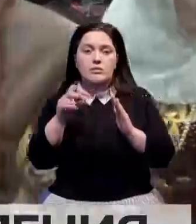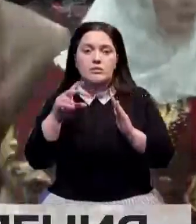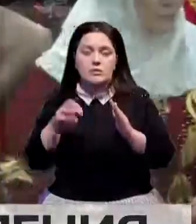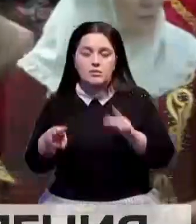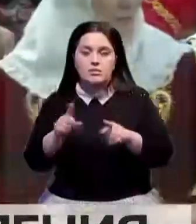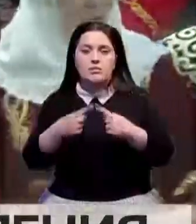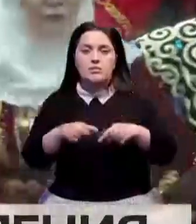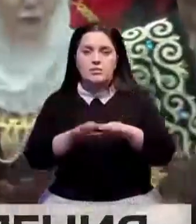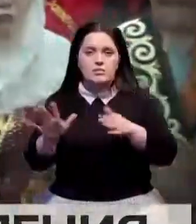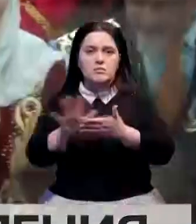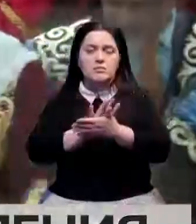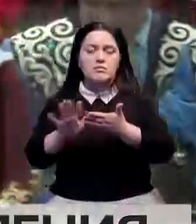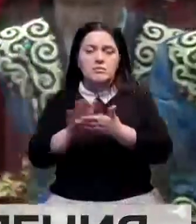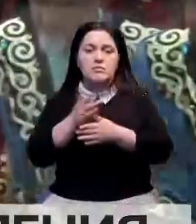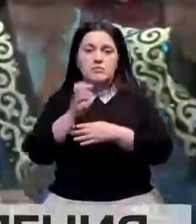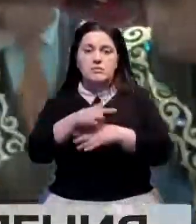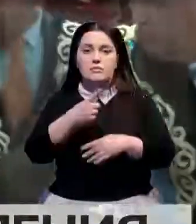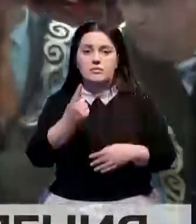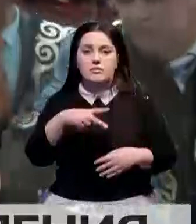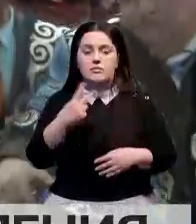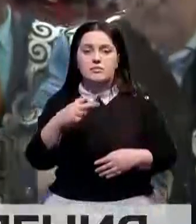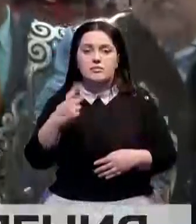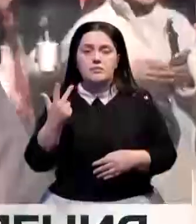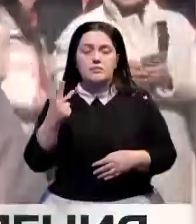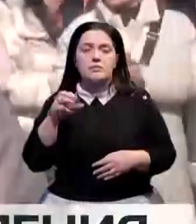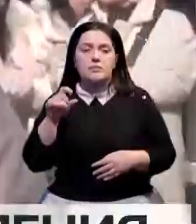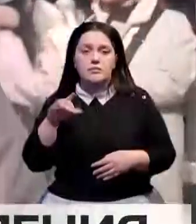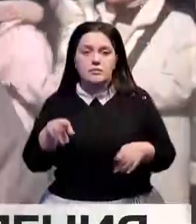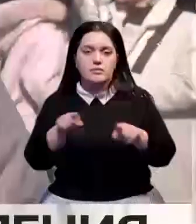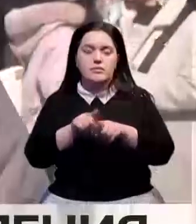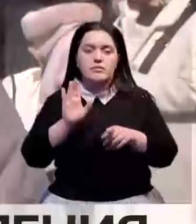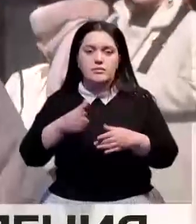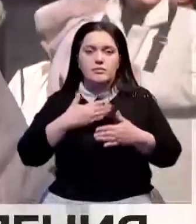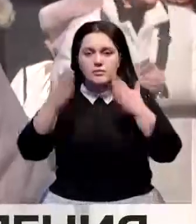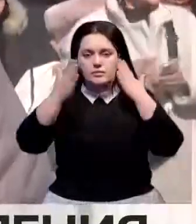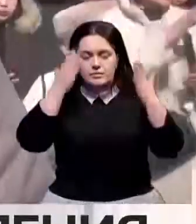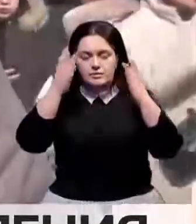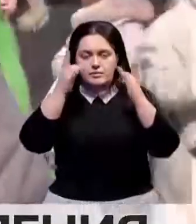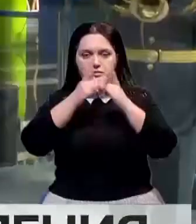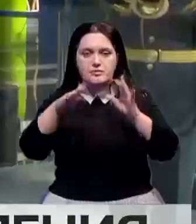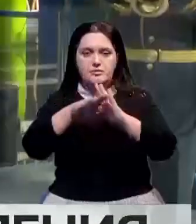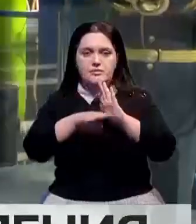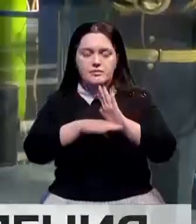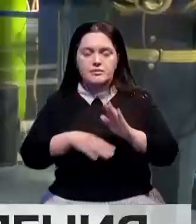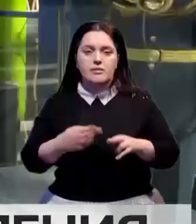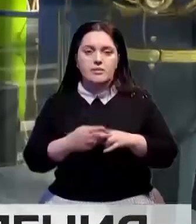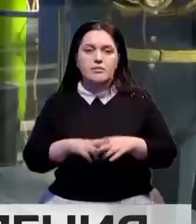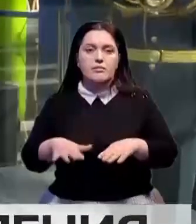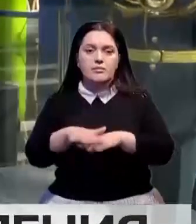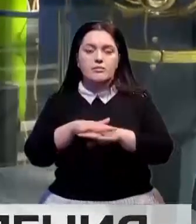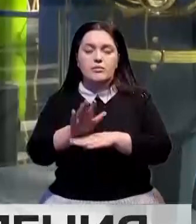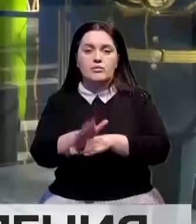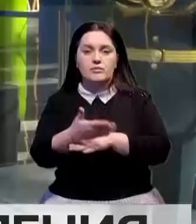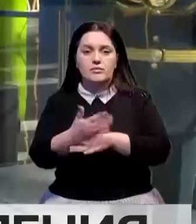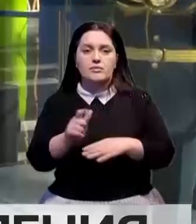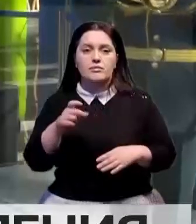организован бесплатный вход, это 21-22-23 марта, и также будет проходить активная развлекательная культурная программа. Массовые гуляния на